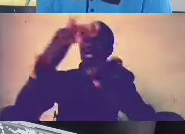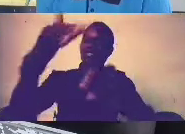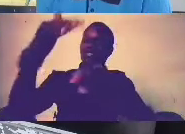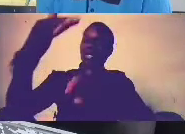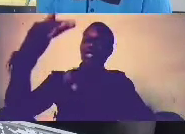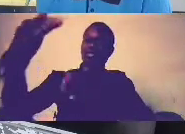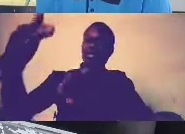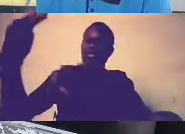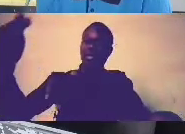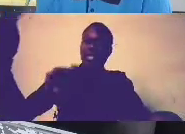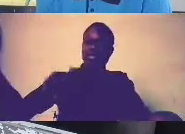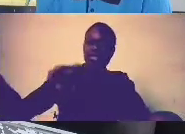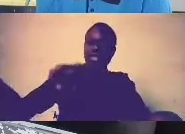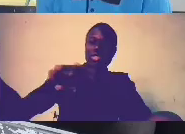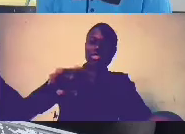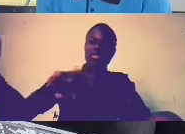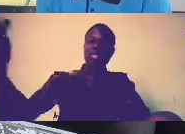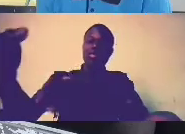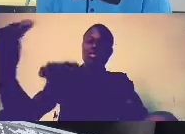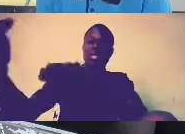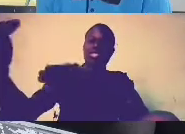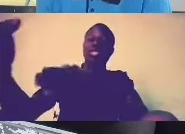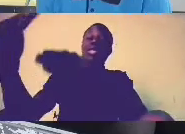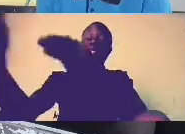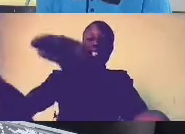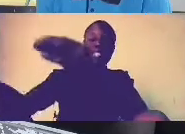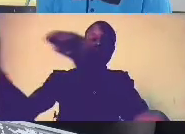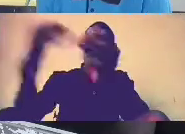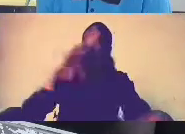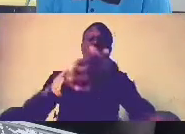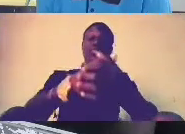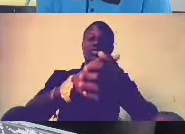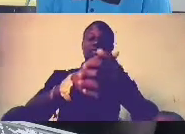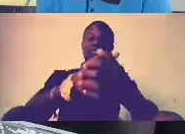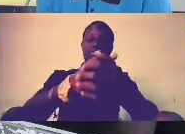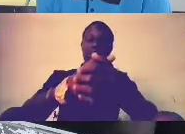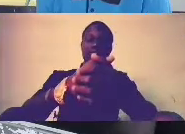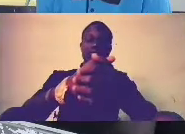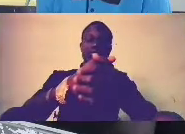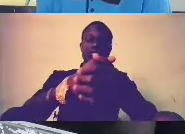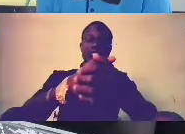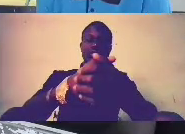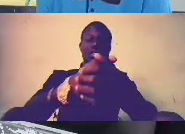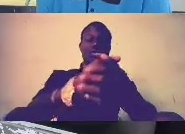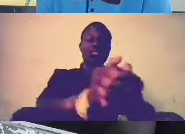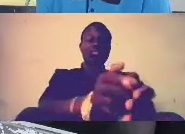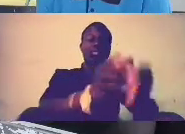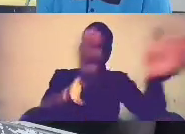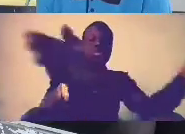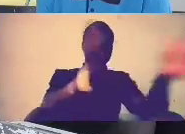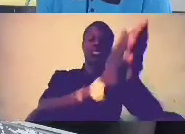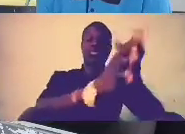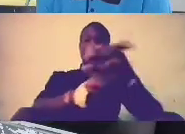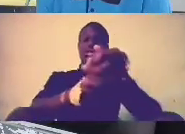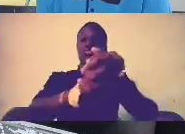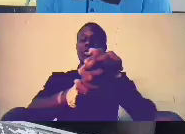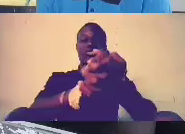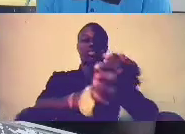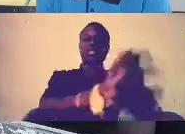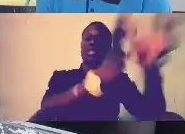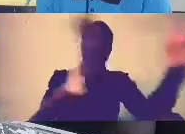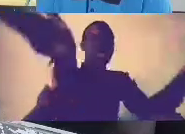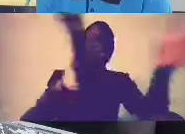Mais commence-toi d'abord par le petit matériel nécessaire qu'il te faut. Tu ne peux pas vouloir construire